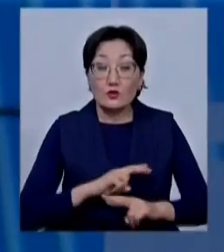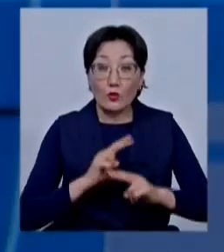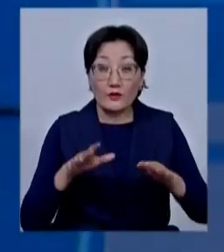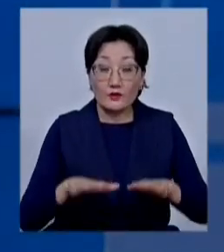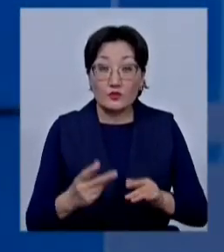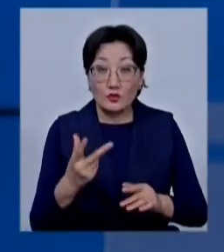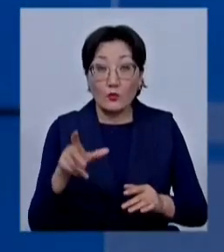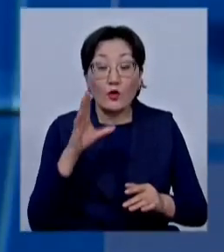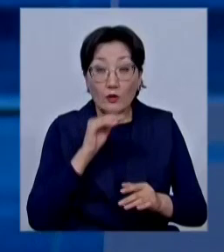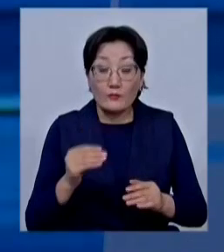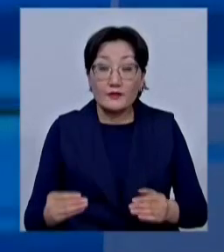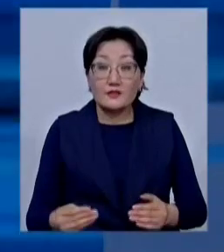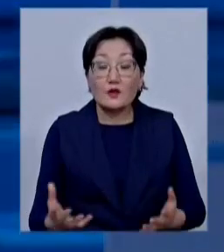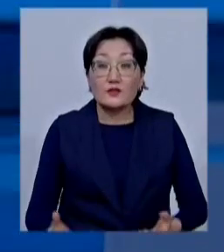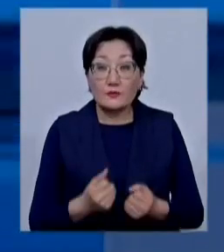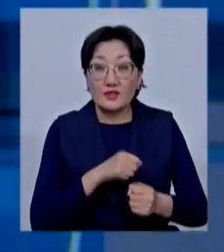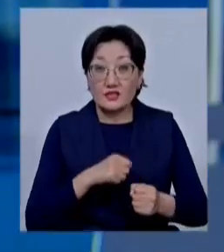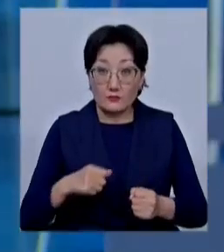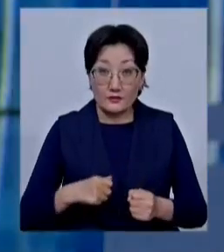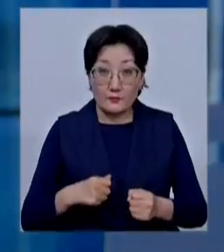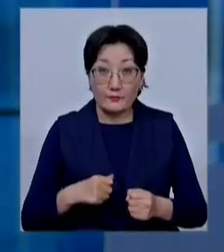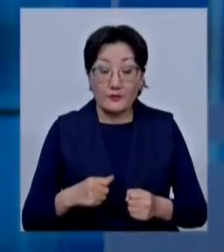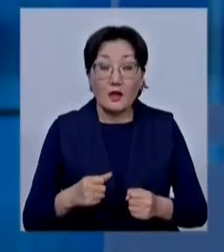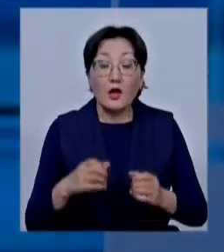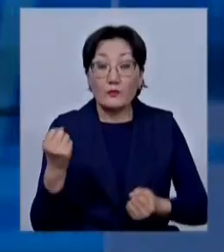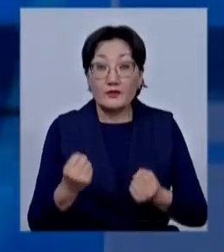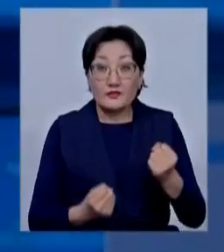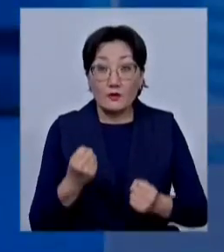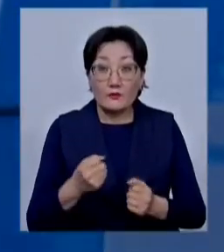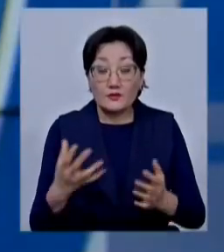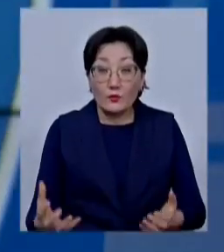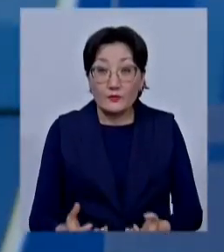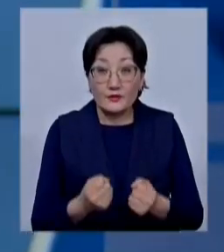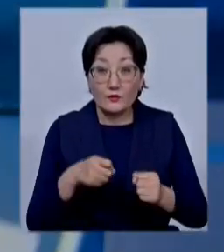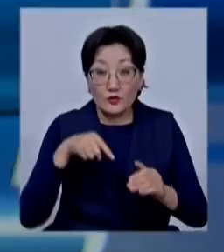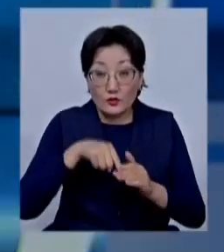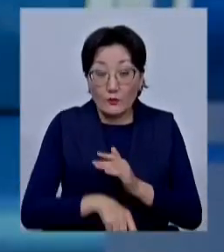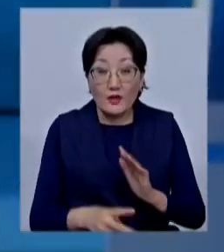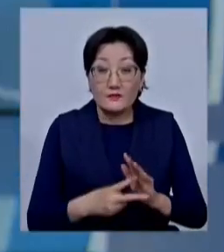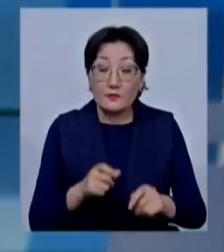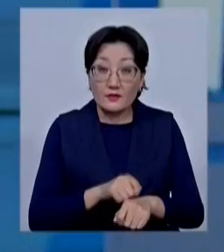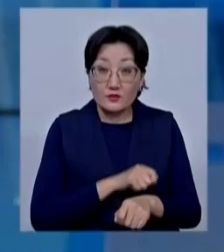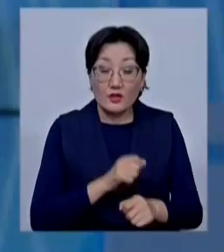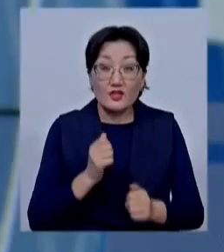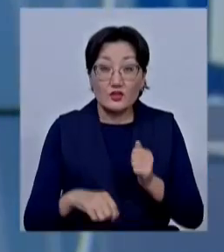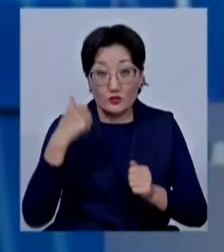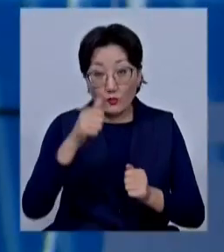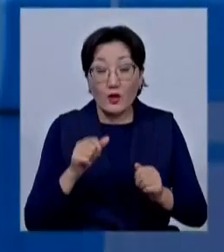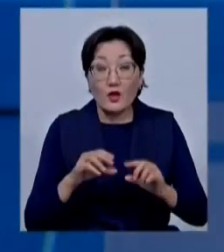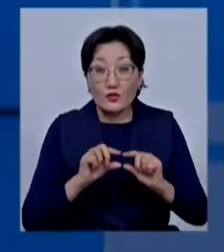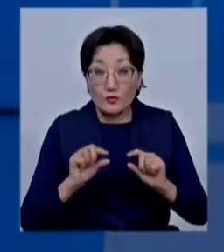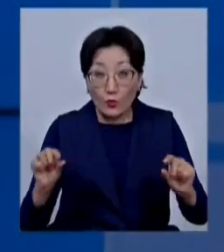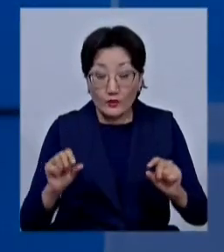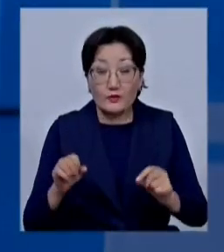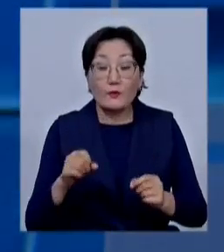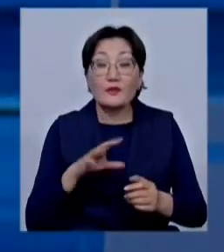месте, трое успели выбраться из полыни самостоятельно. Автомашину водолазы обнаружили на глубине 7 метров. Ежегодно тонкий лед